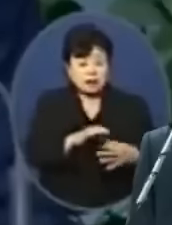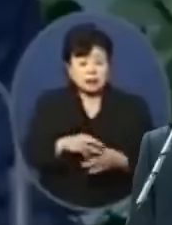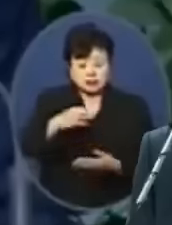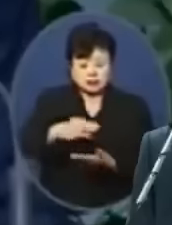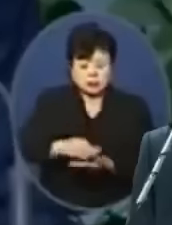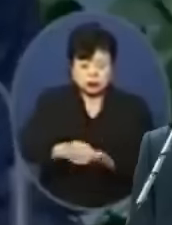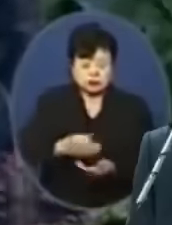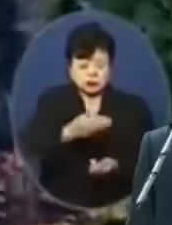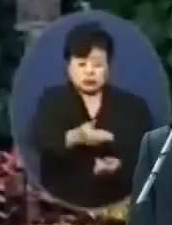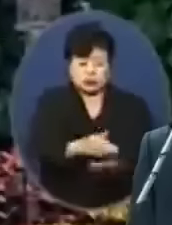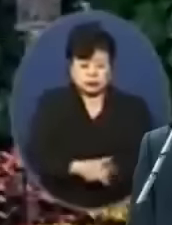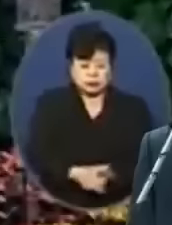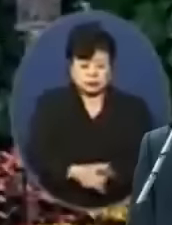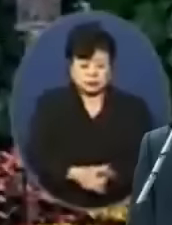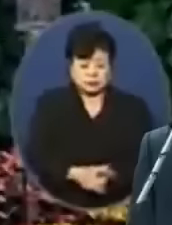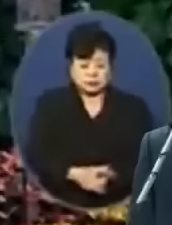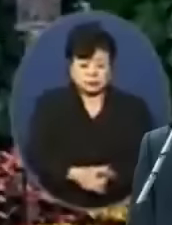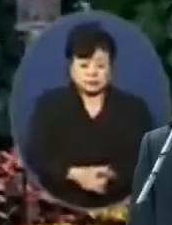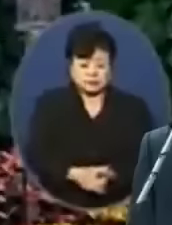천대하도록 만들었었습니다.